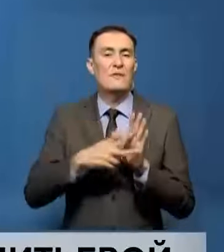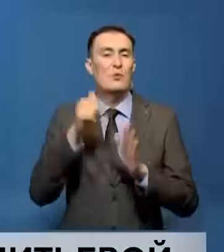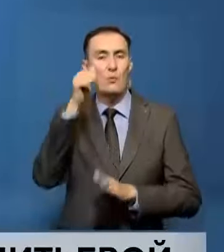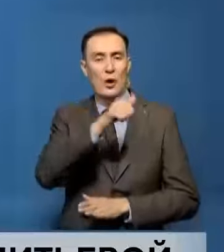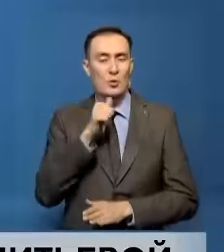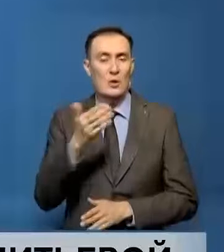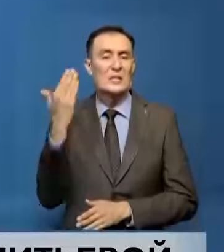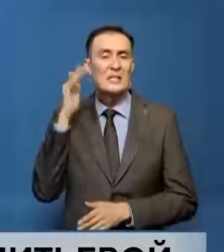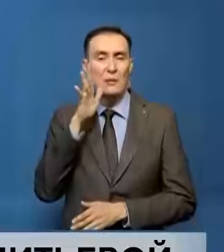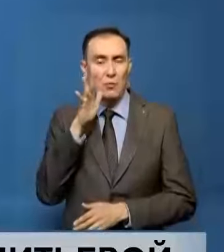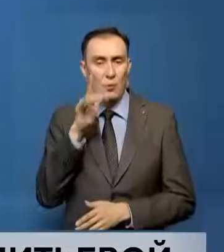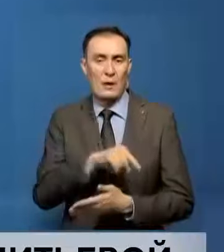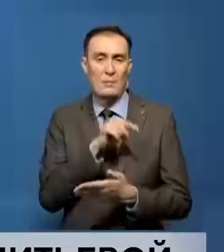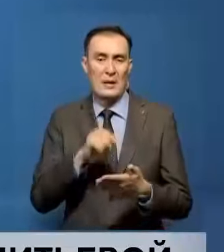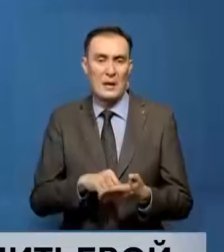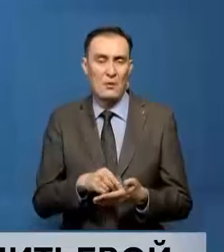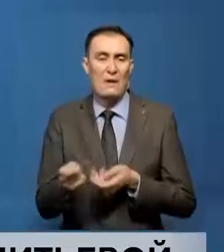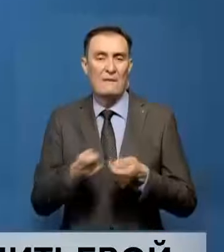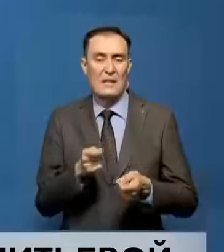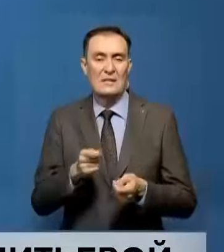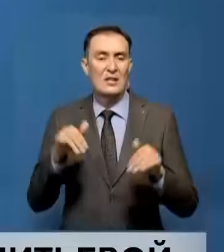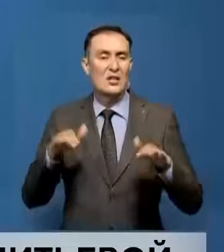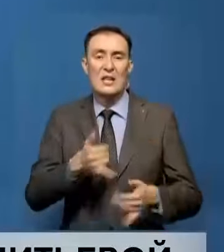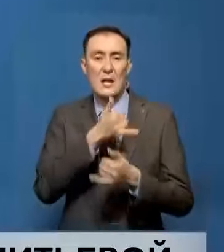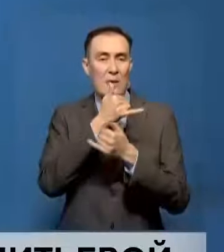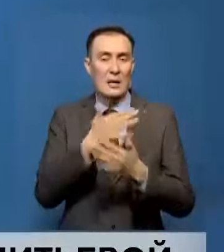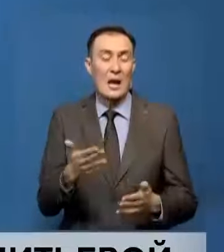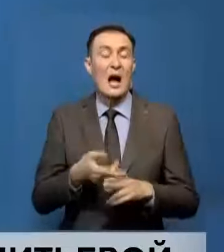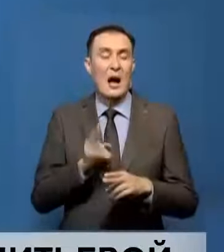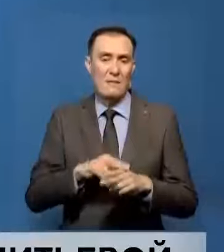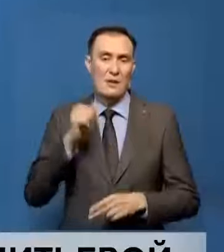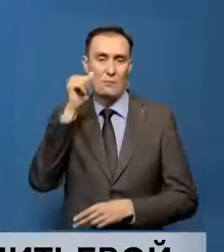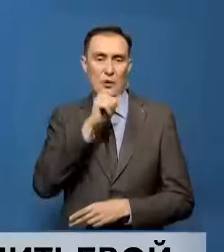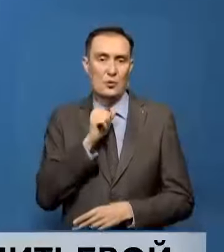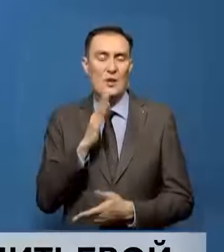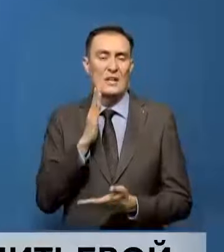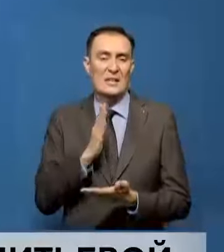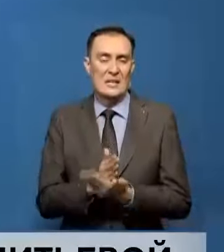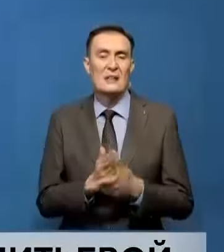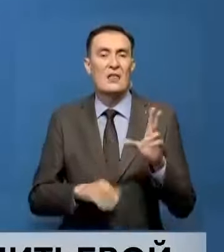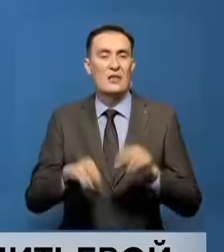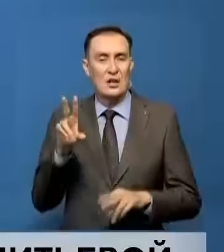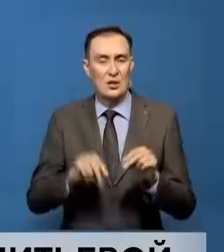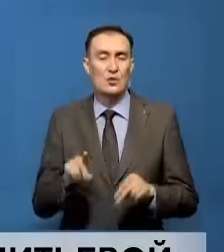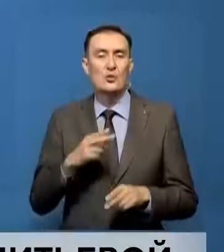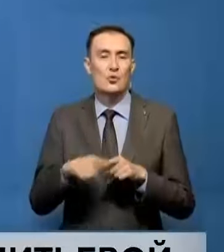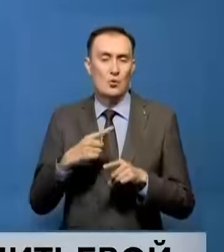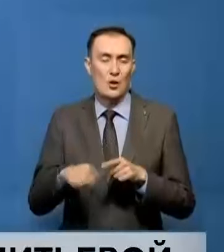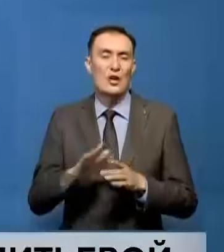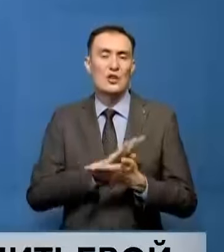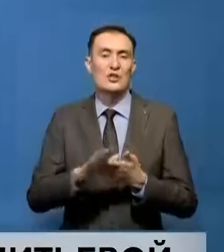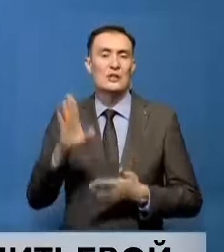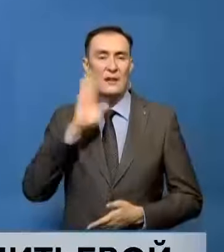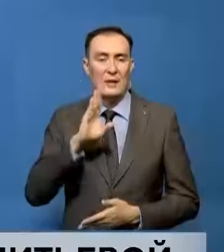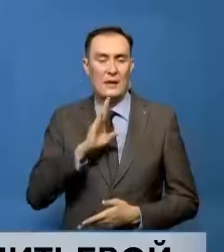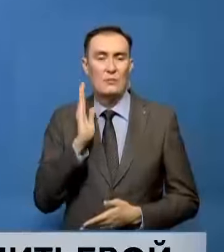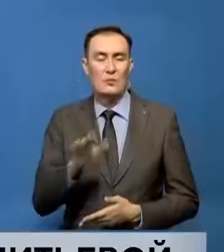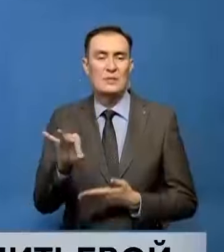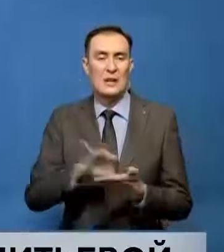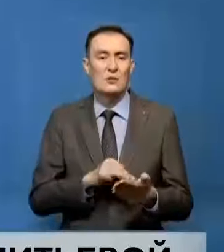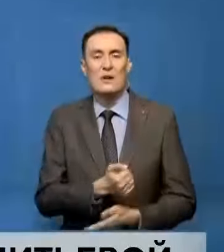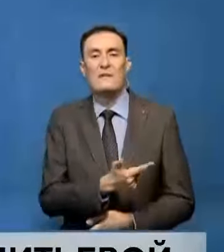году. С тех пор проблему местные власти решить не могли. А в этом году появилась надежда, что скоро чистая вода придет сразу